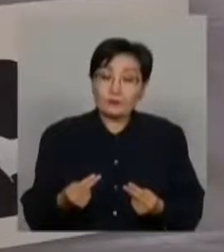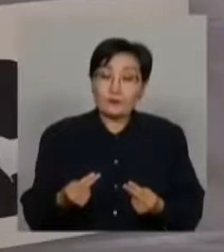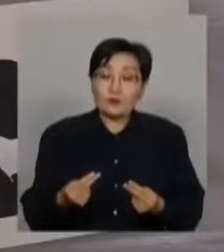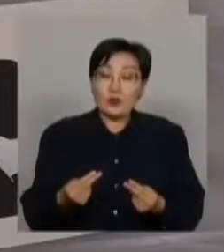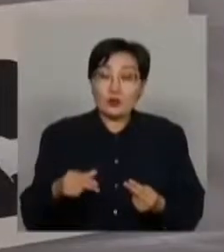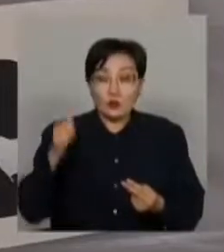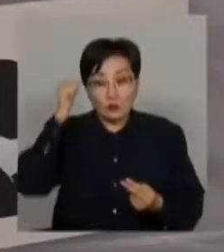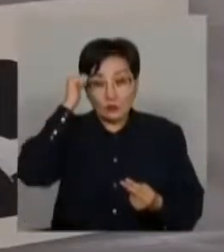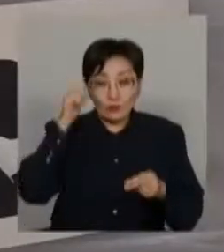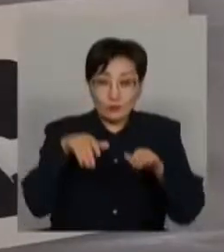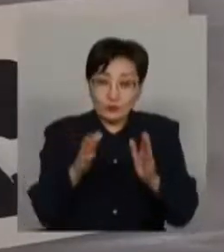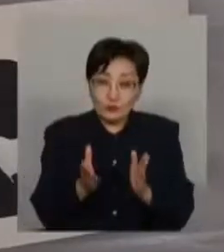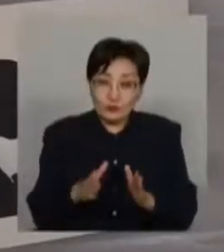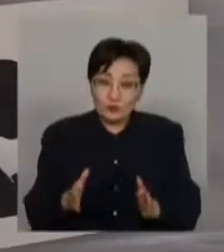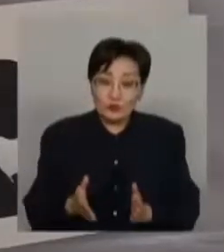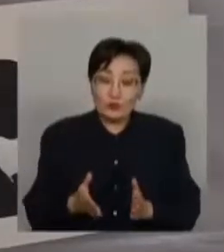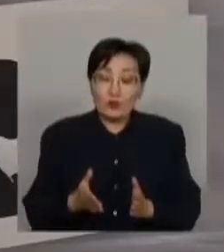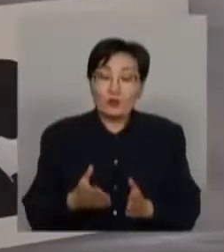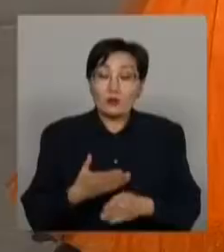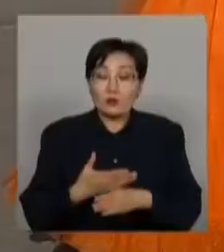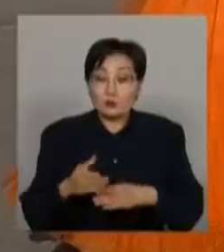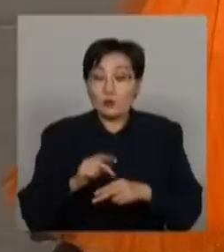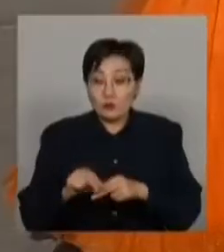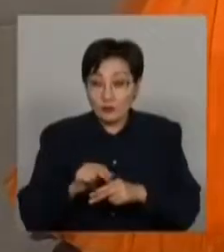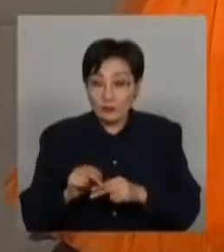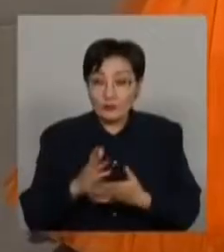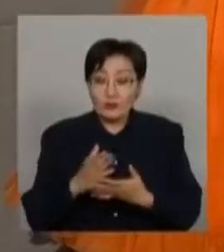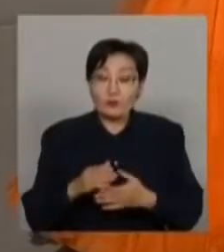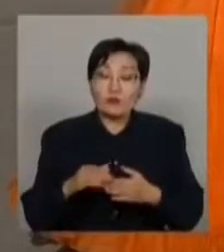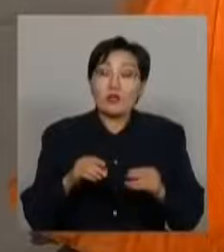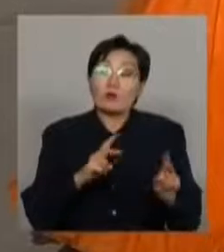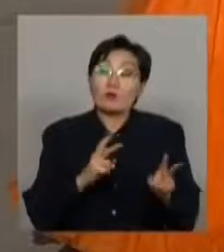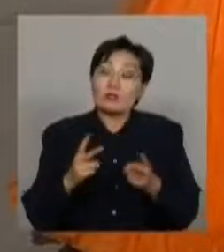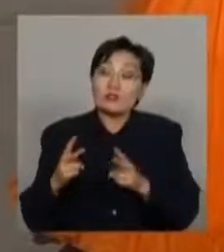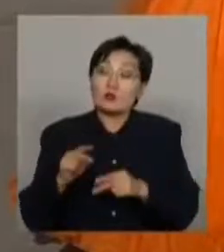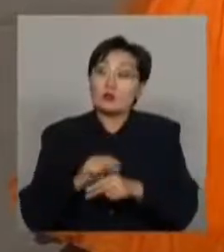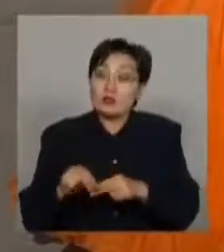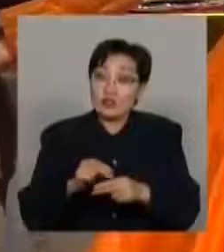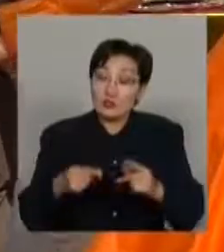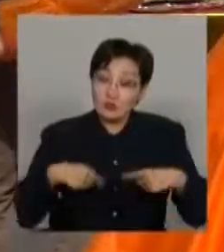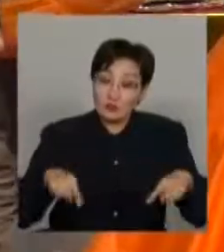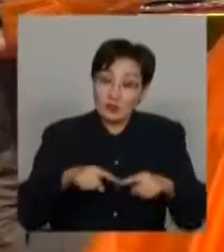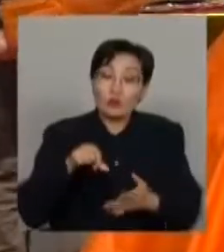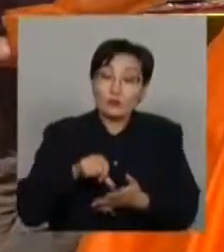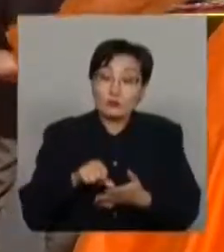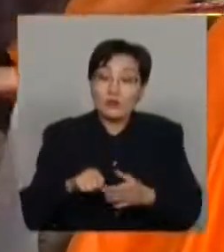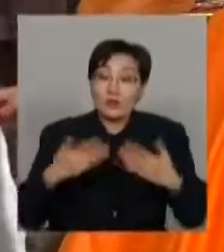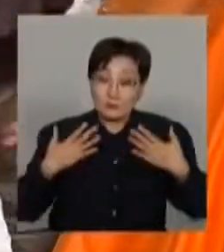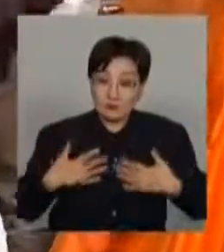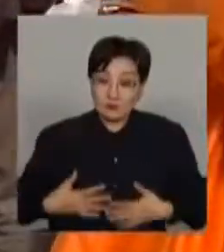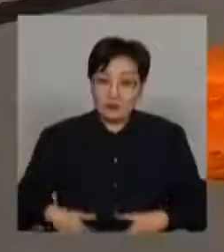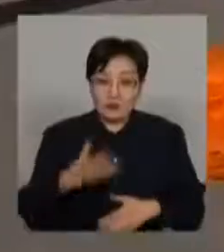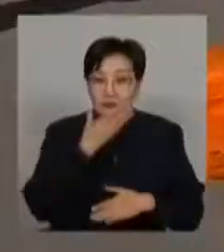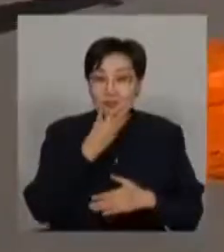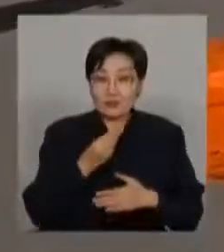мүсініміз бар. Сол тегін оқытып үйретеміз. Бұл мың бұралған бишілерді дайындайтын орталықтың өкілдері. Костюмдері көздің